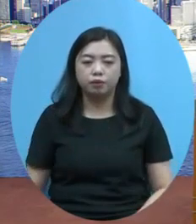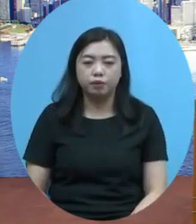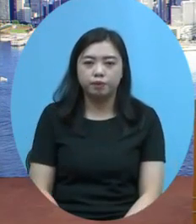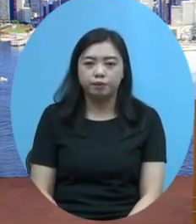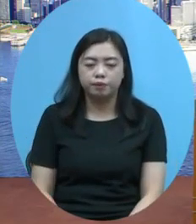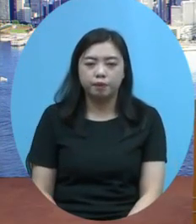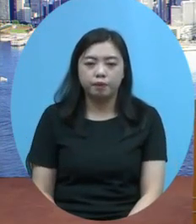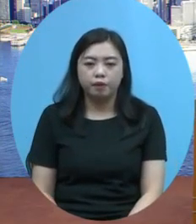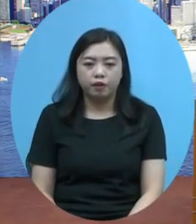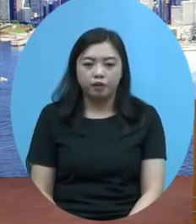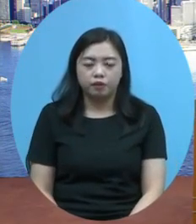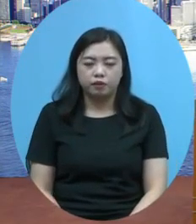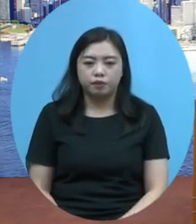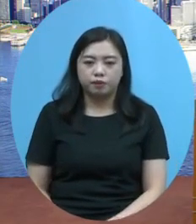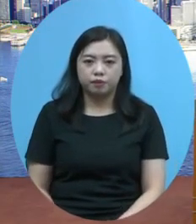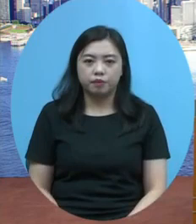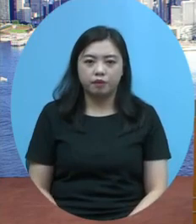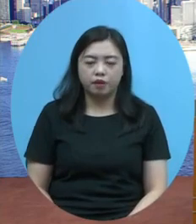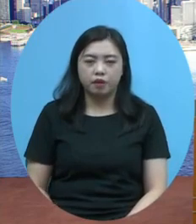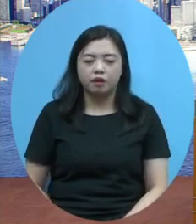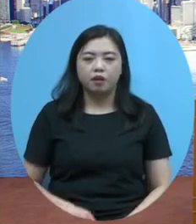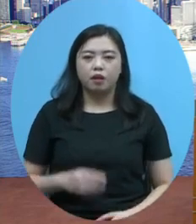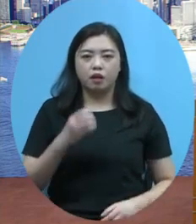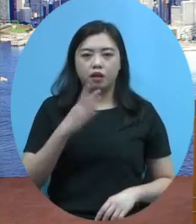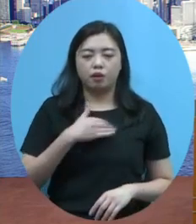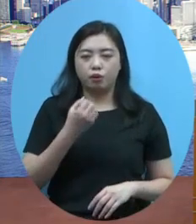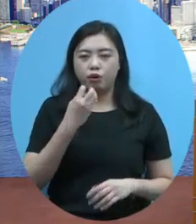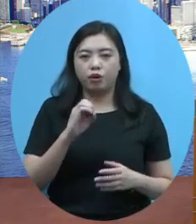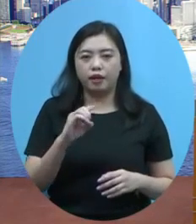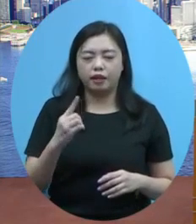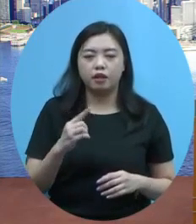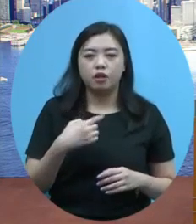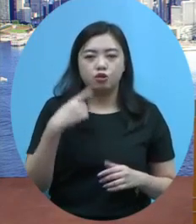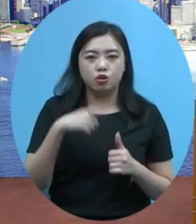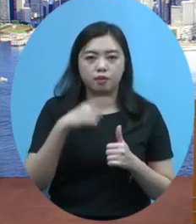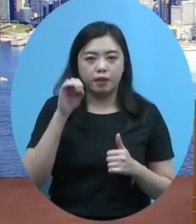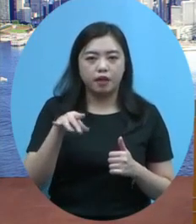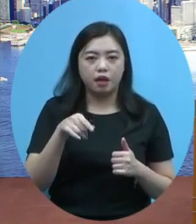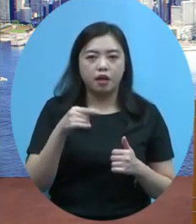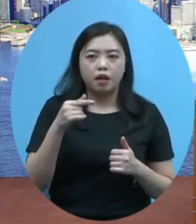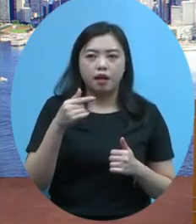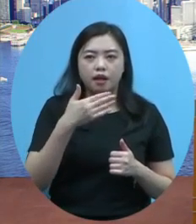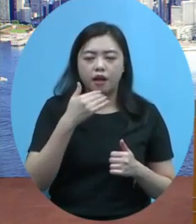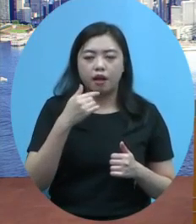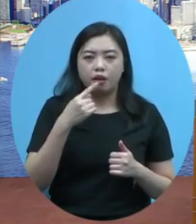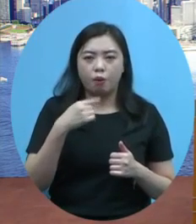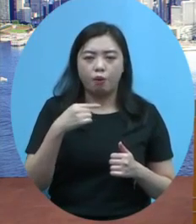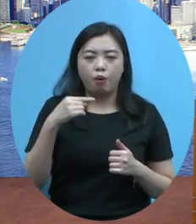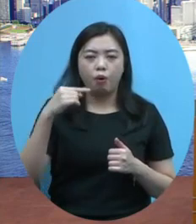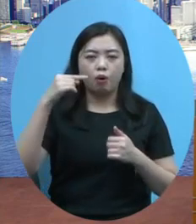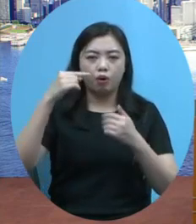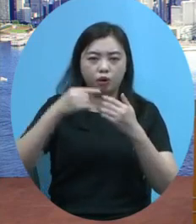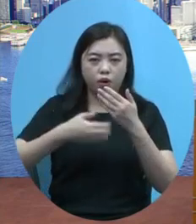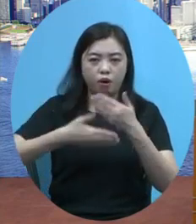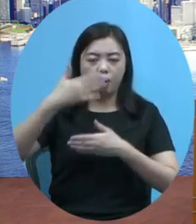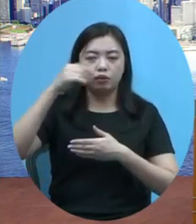士？ 你好，香港零一。首先想問一下咧，麗豪航天城嗰個檢疫酒店咧，其實依家中心